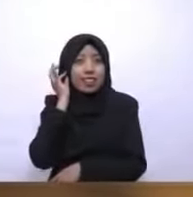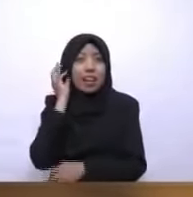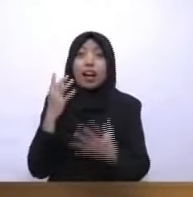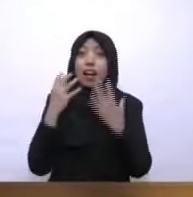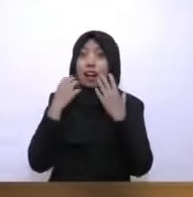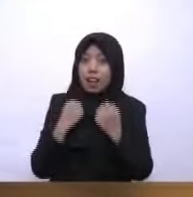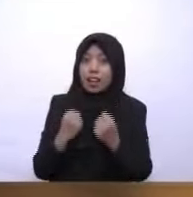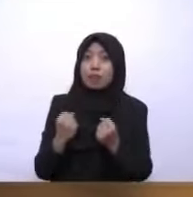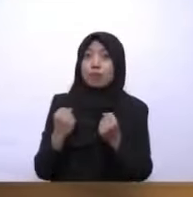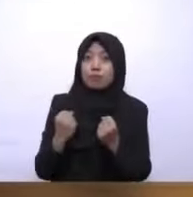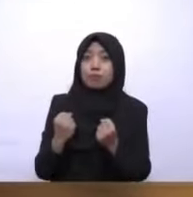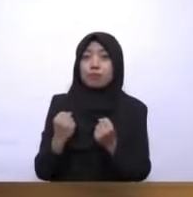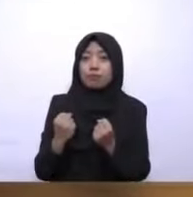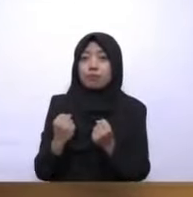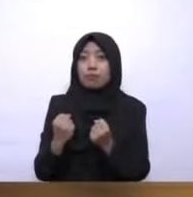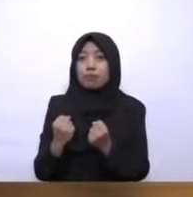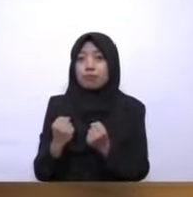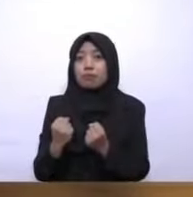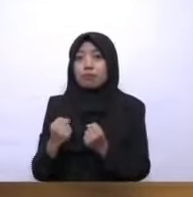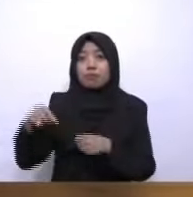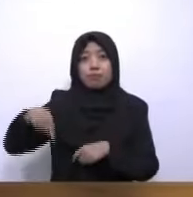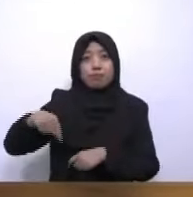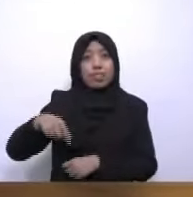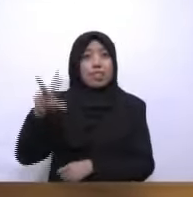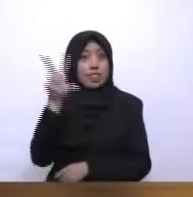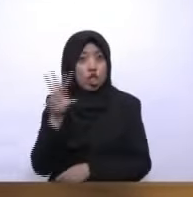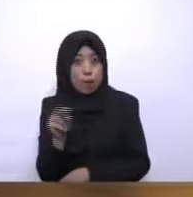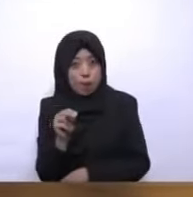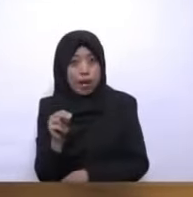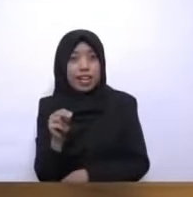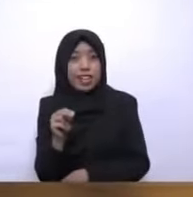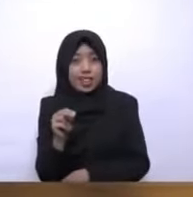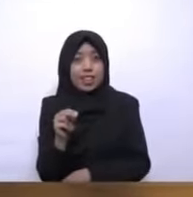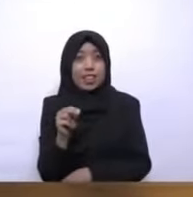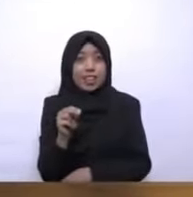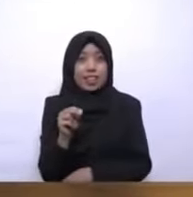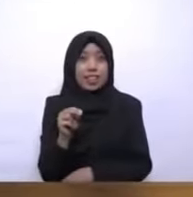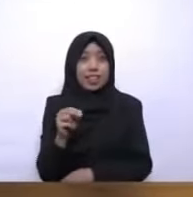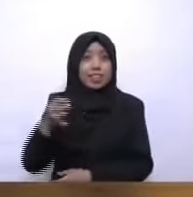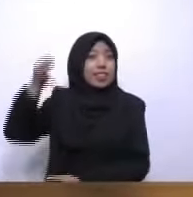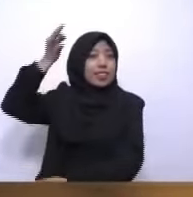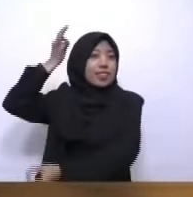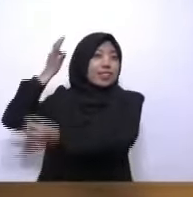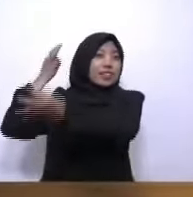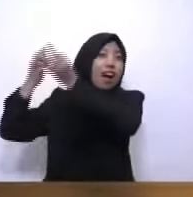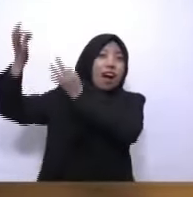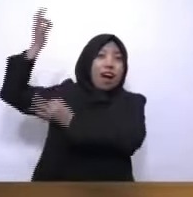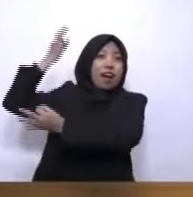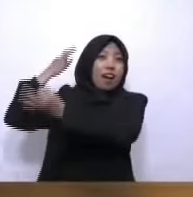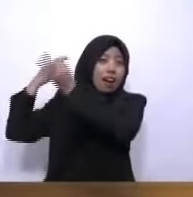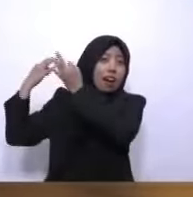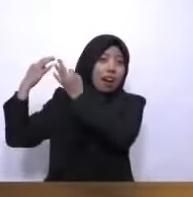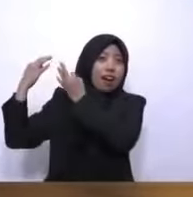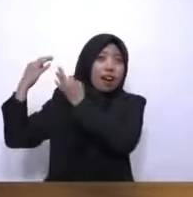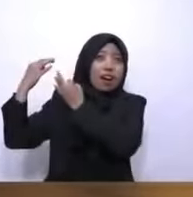sehingga di Jawa Barat sejarah tidak hanya akan